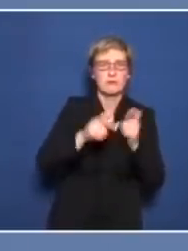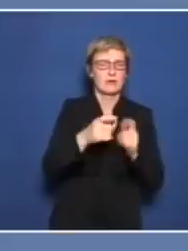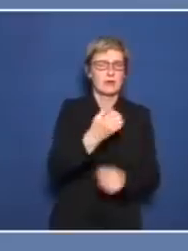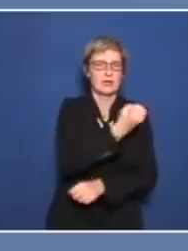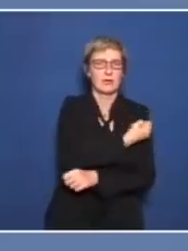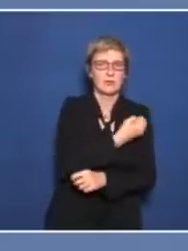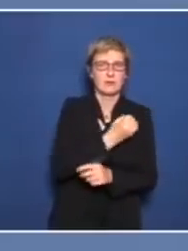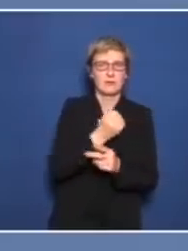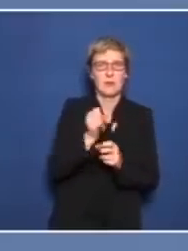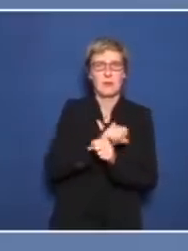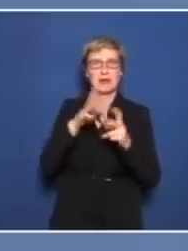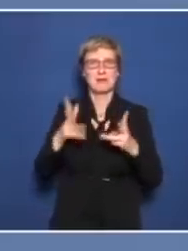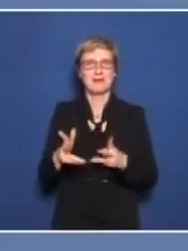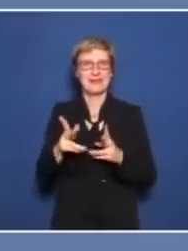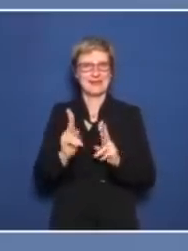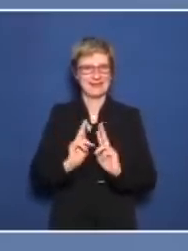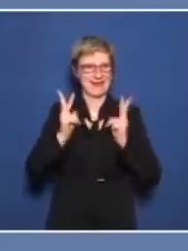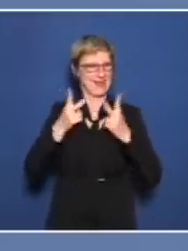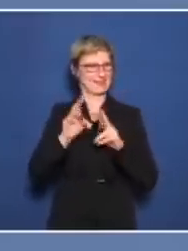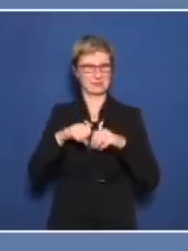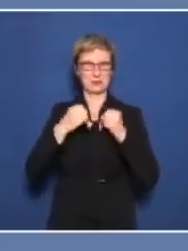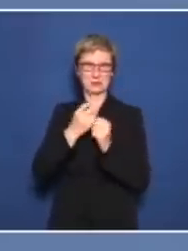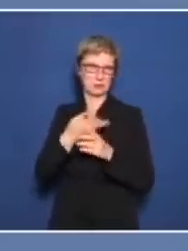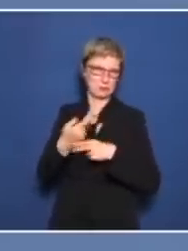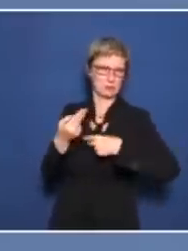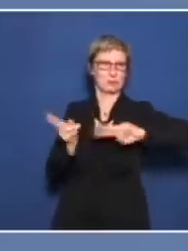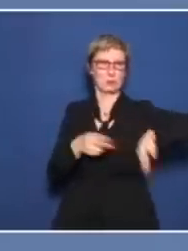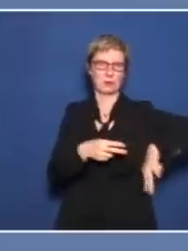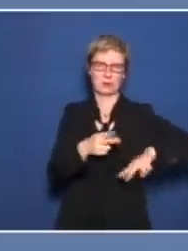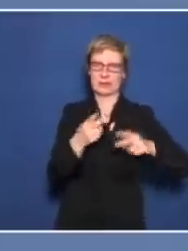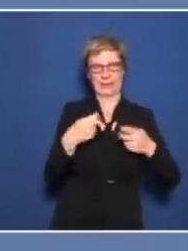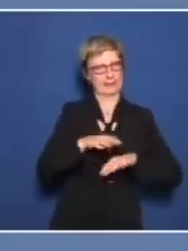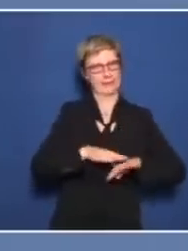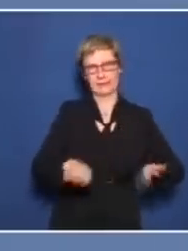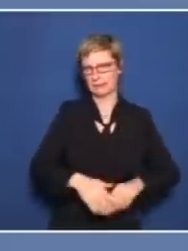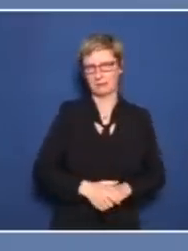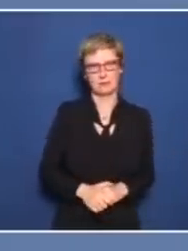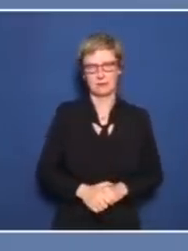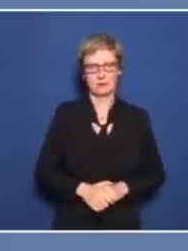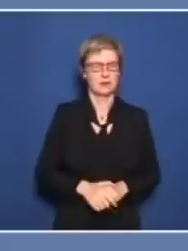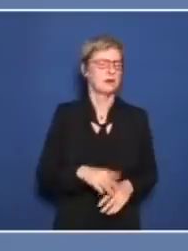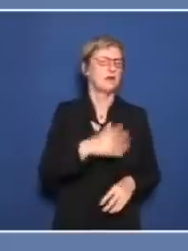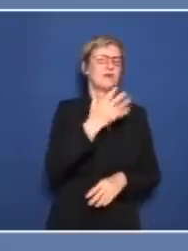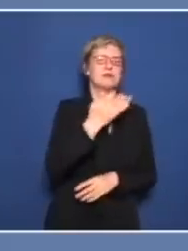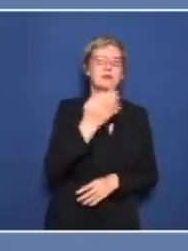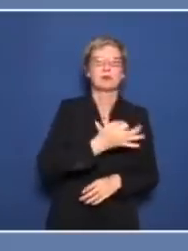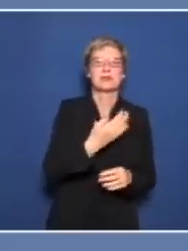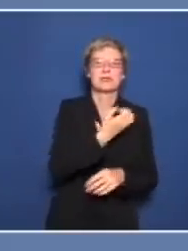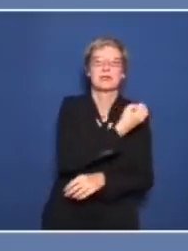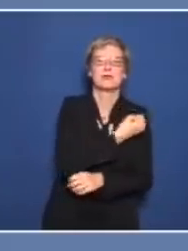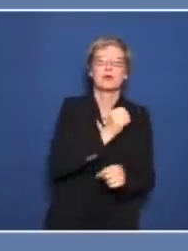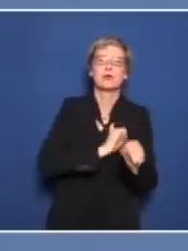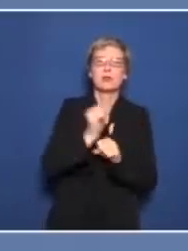wie vor der Pandemie. Sondern es wird noch eine Phase eben brauchen, wo man beispielsweise in Bereichen, wo